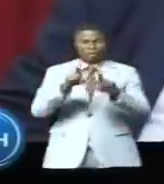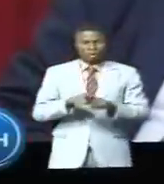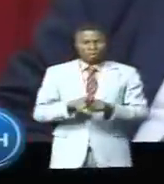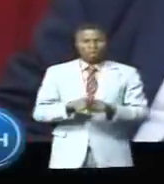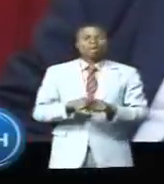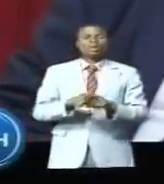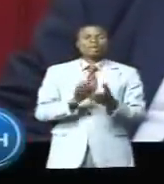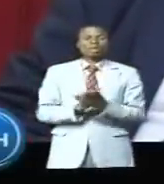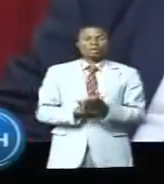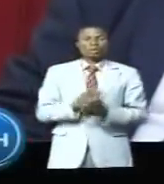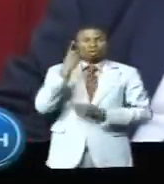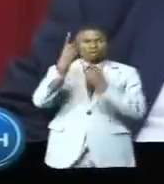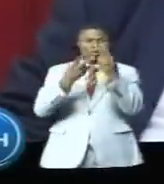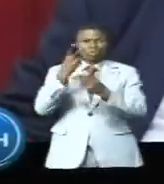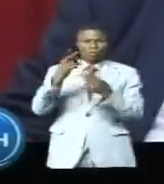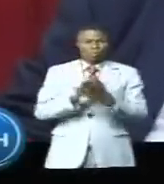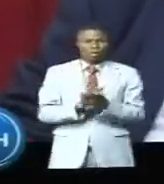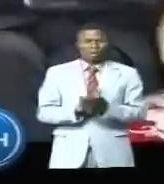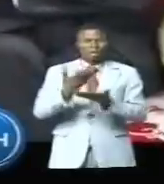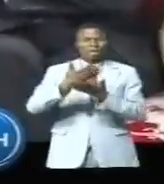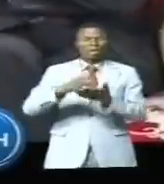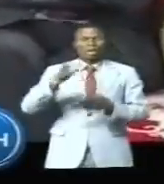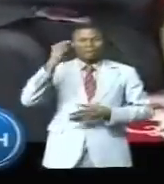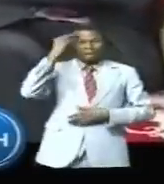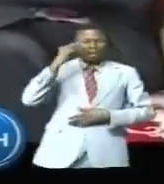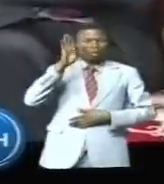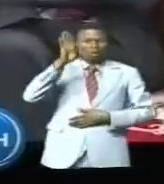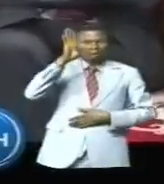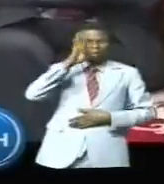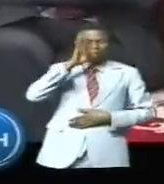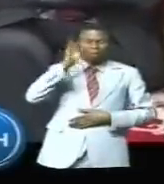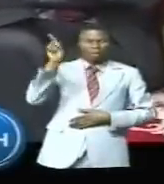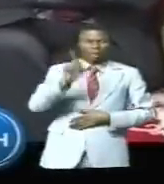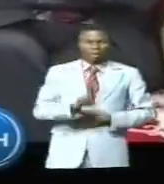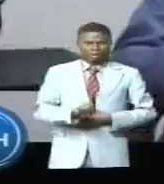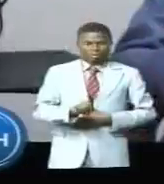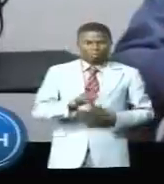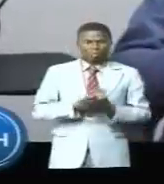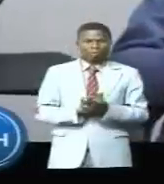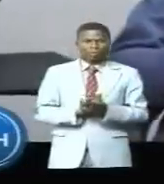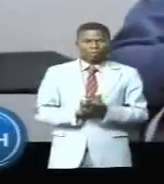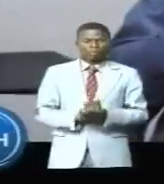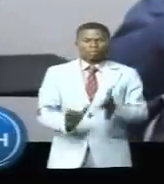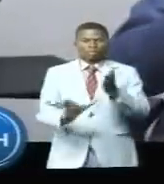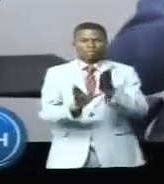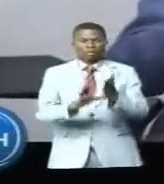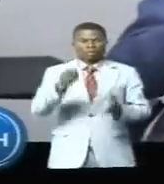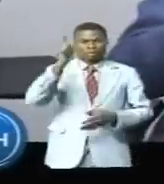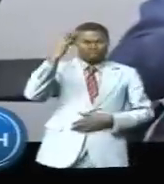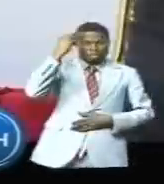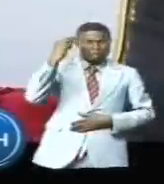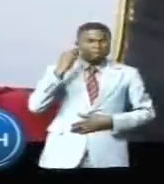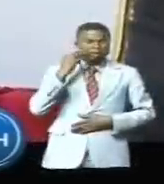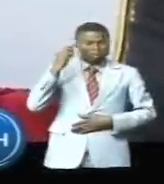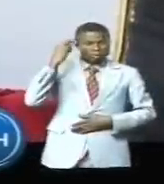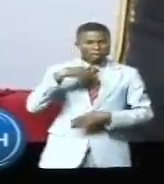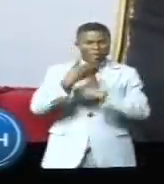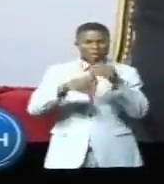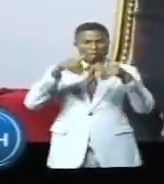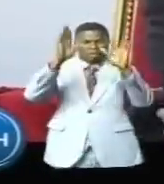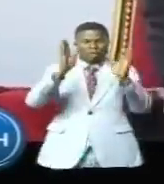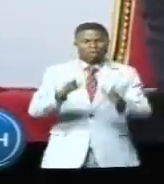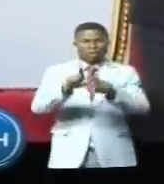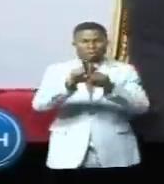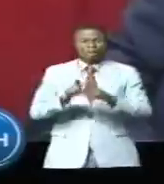jour qui noie de l'homme d'État belge André Flahou. Il était l'hôte du vice-premier ministre, ministre des Affaires étrangères et